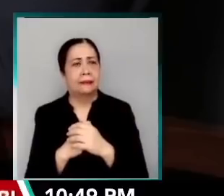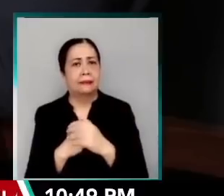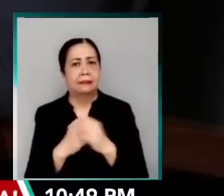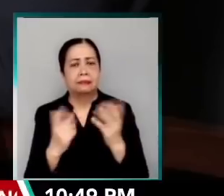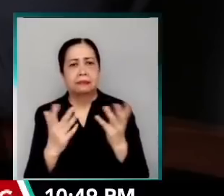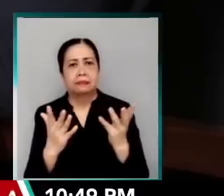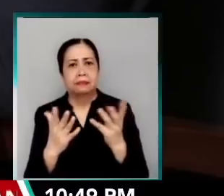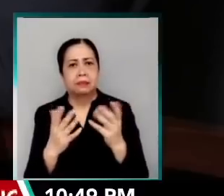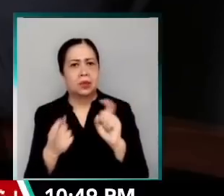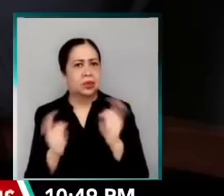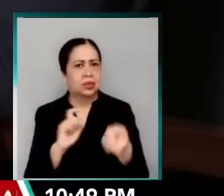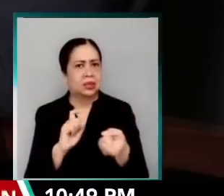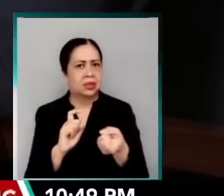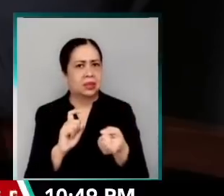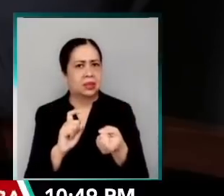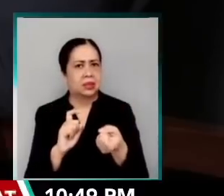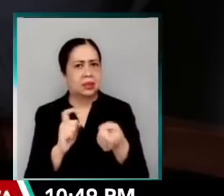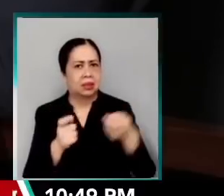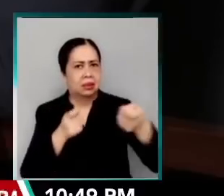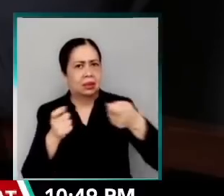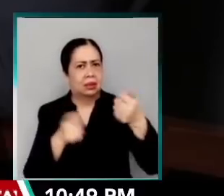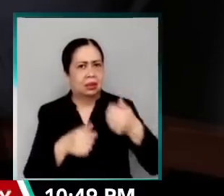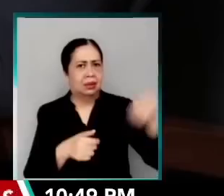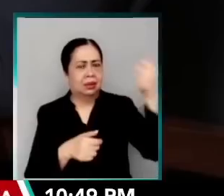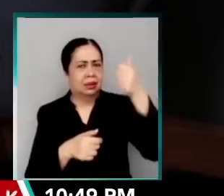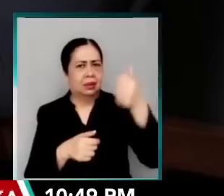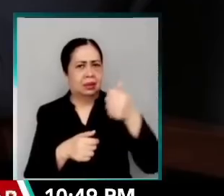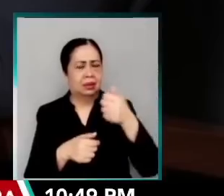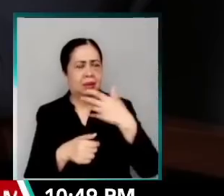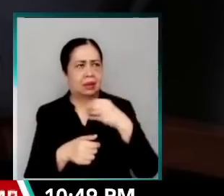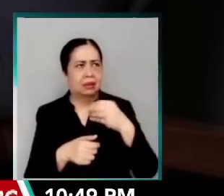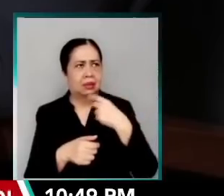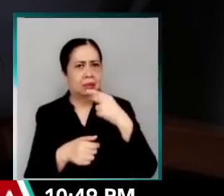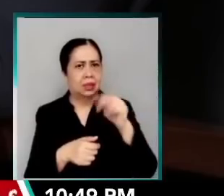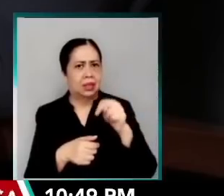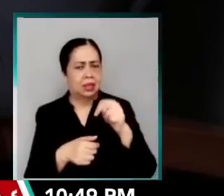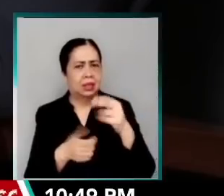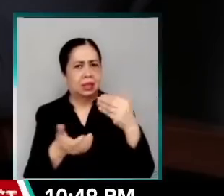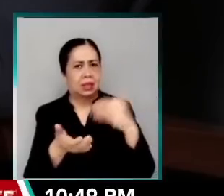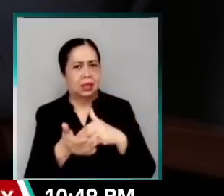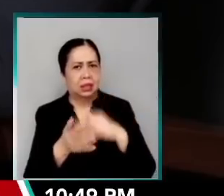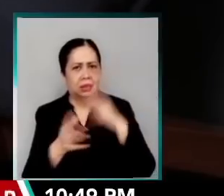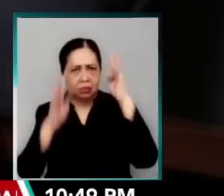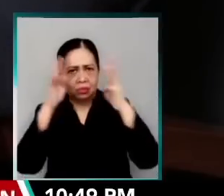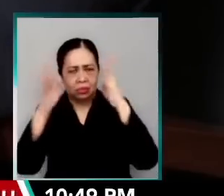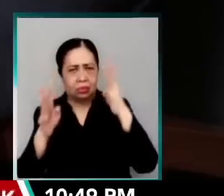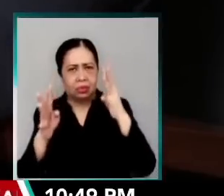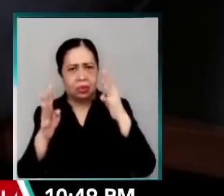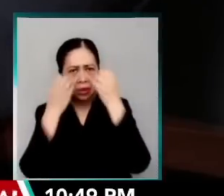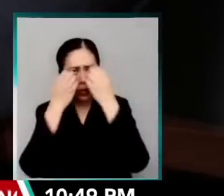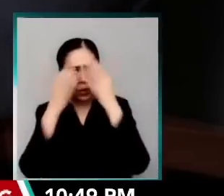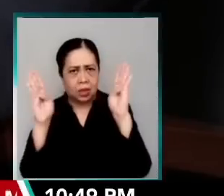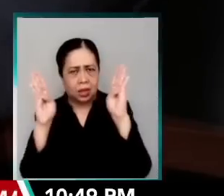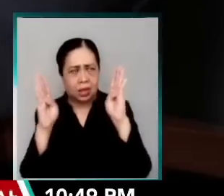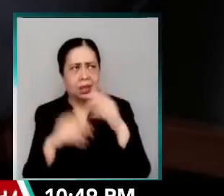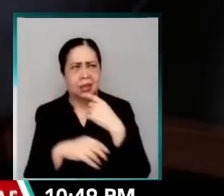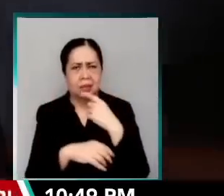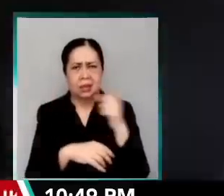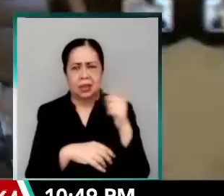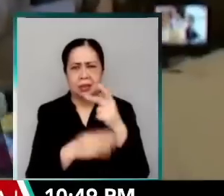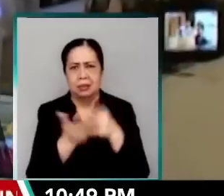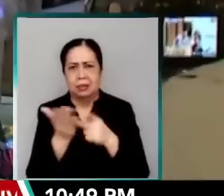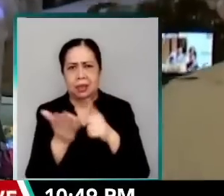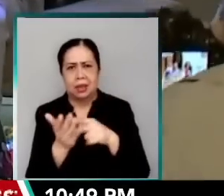paguhin ang nagpapatakbo at kailangan daw i-reinvent ang Eat Bulaga. At meron daw mga portion na board